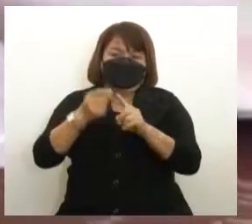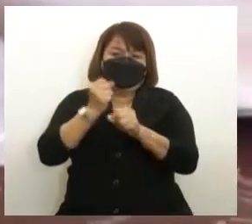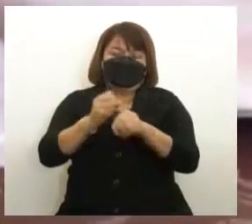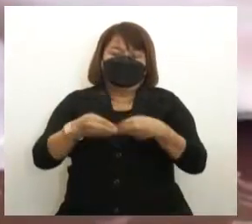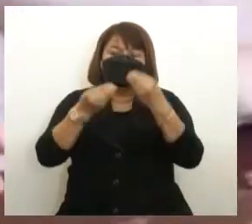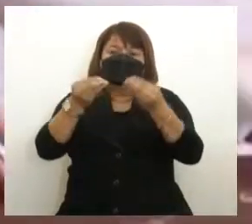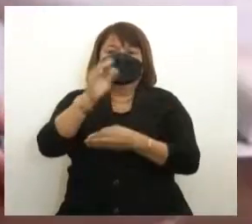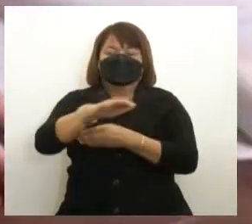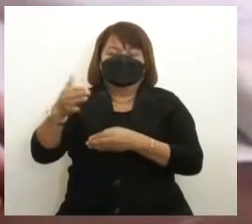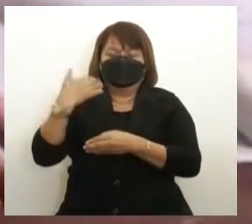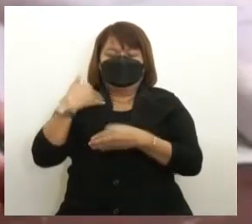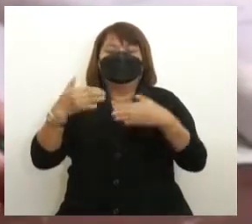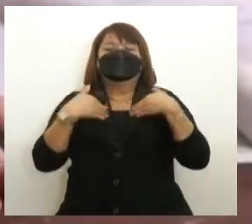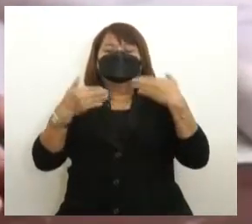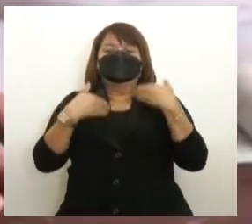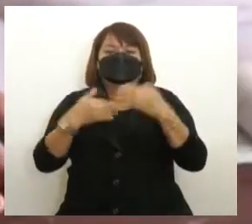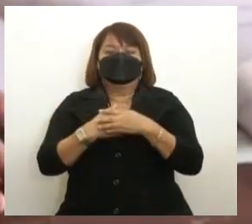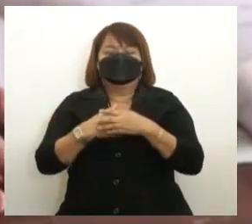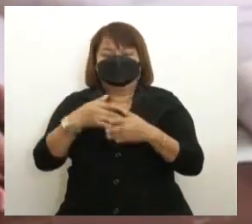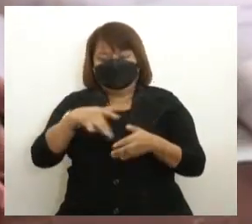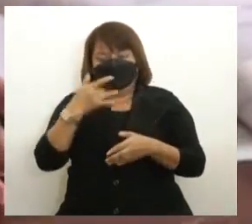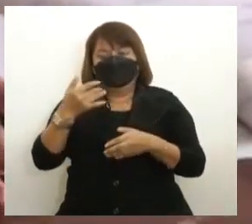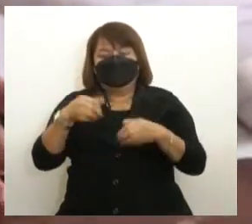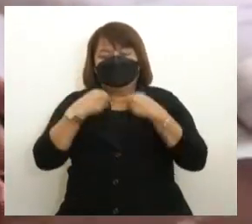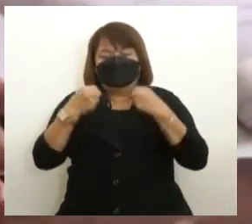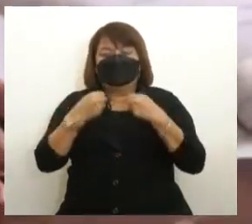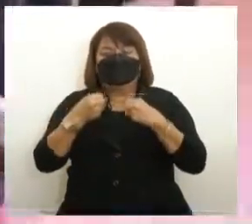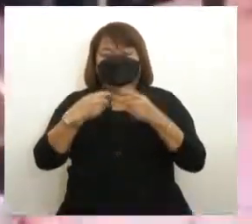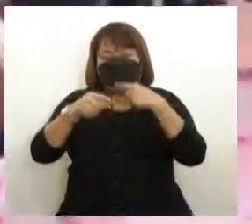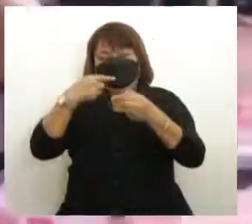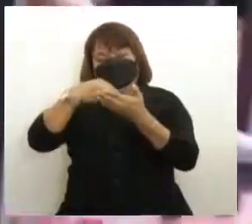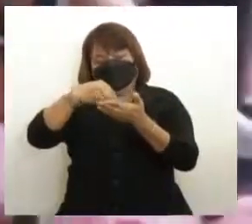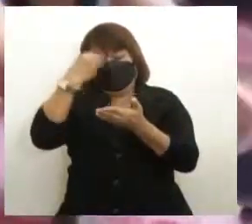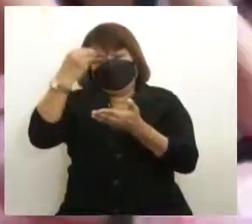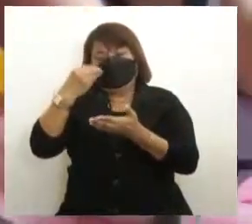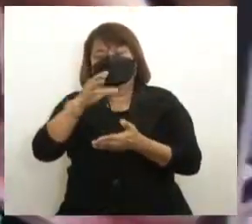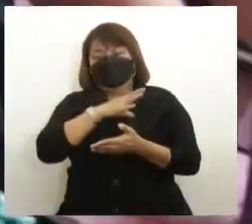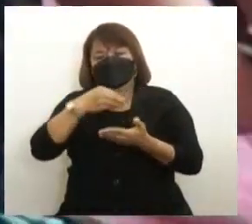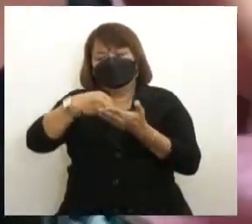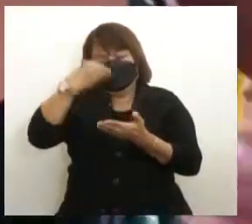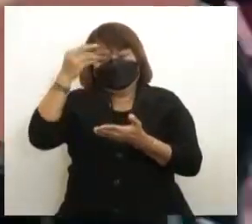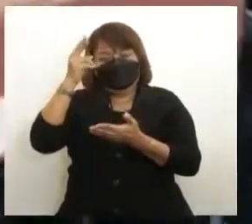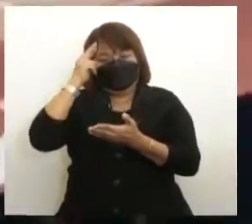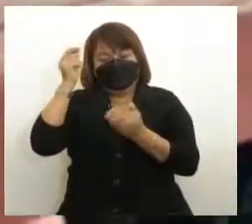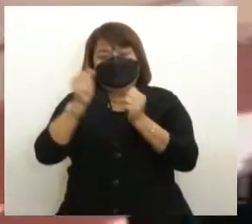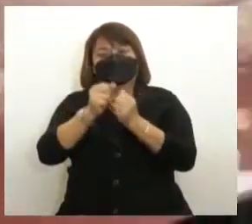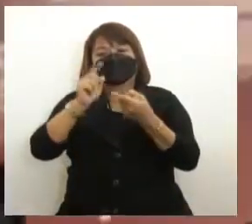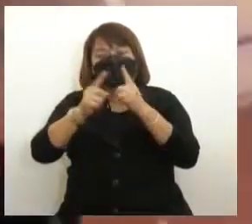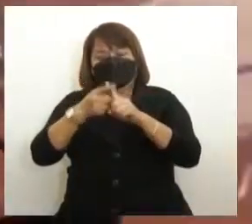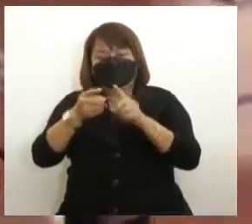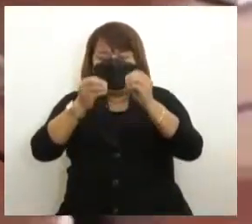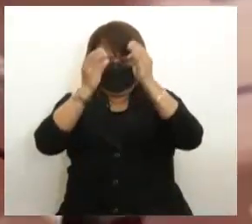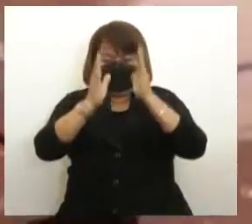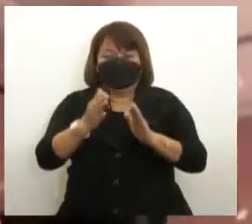มีความสุขรู้สึกสนุกสนานในการมาเรียนแล้วเขาก็เรียนรู้อยู่กับเพื่อนๆและคุณครู